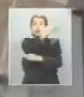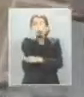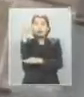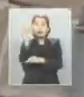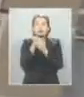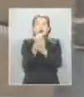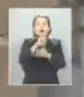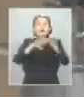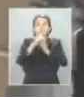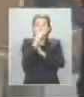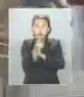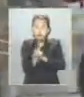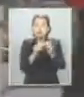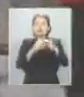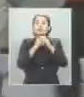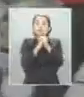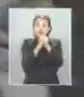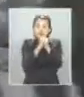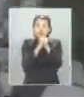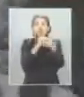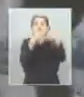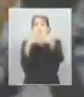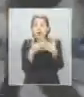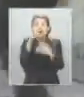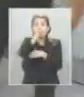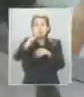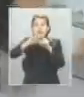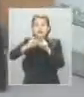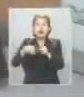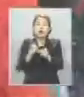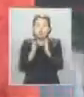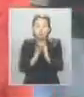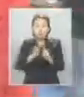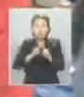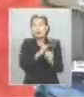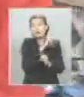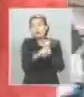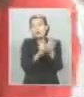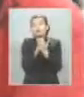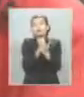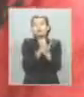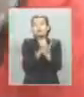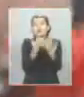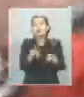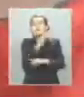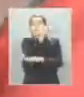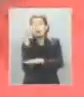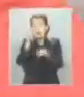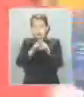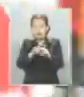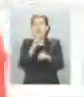ซีแลนด์จีนสหรัฐแล้วก็ชาติในยุโรปเช่นเดียวกับสหประชาชาติที่ประกาศว่าจะช่วยญี่ปุ่นอย่างเต็มที่เช่นเดียวกัน